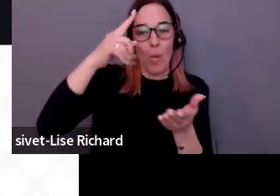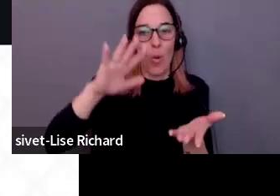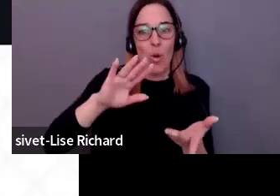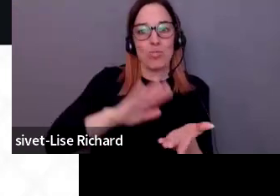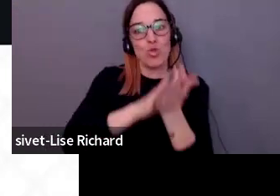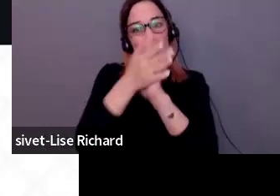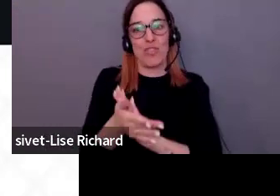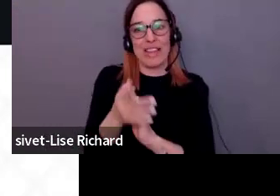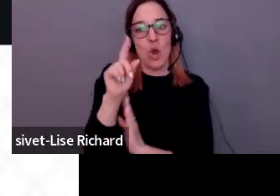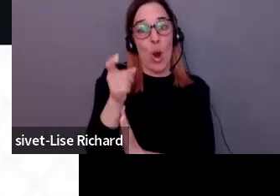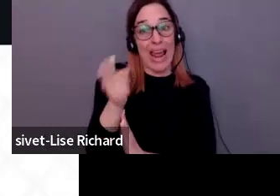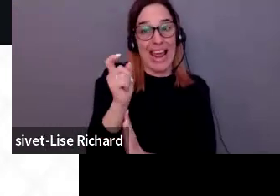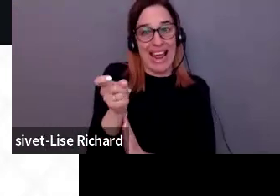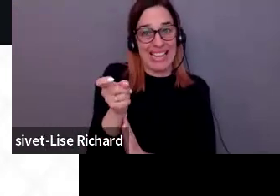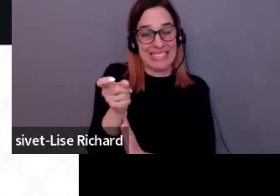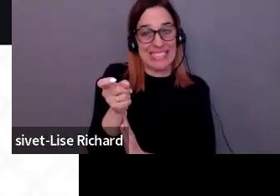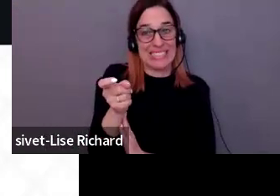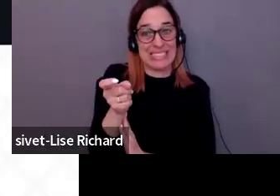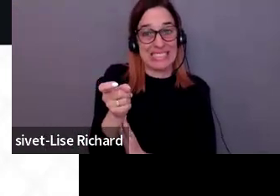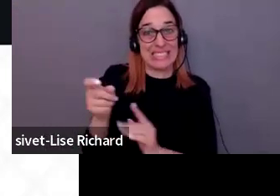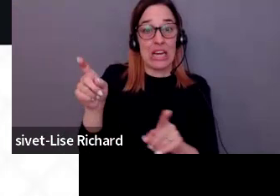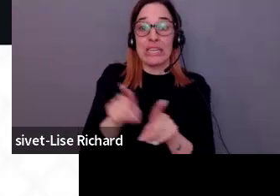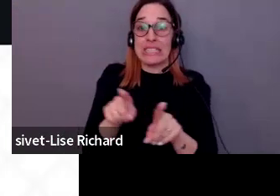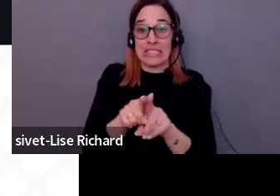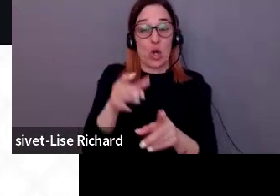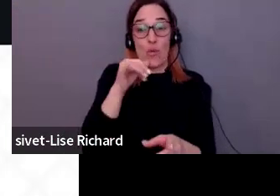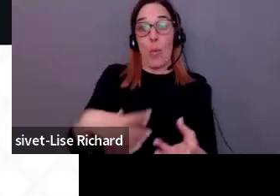rajouter du volume ou des détails aux hanches.